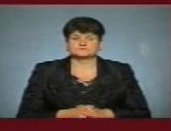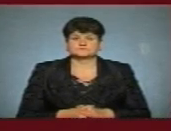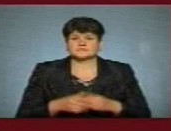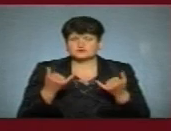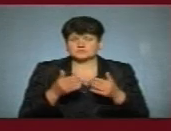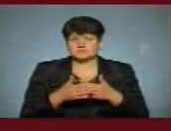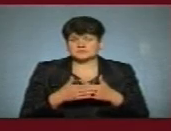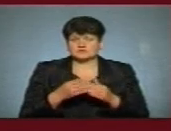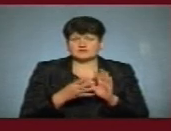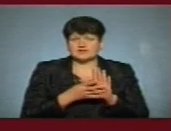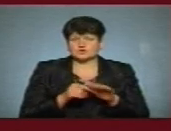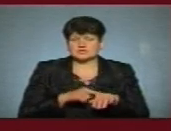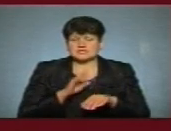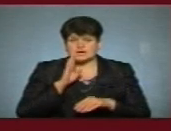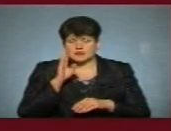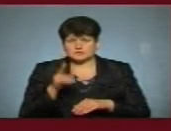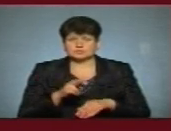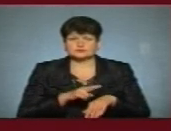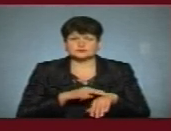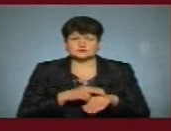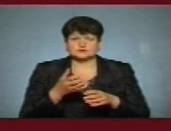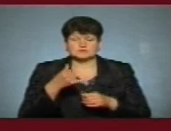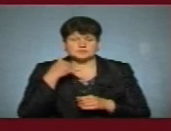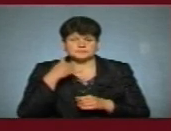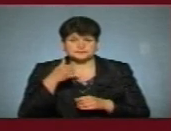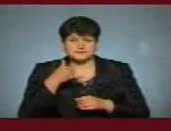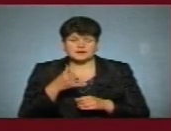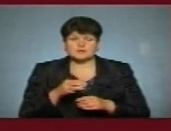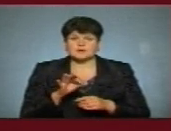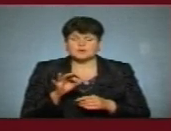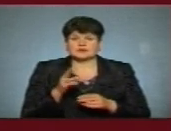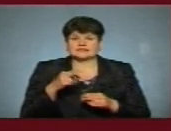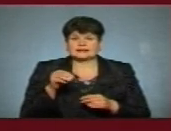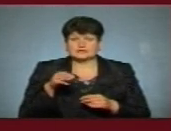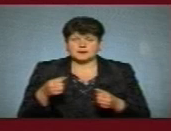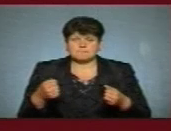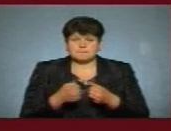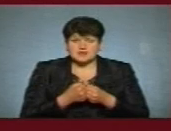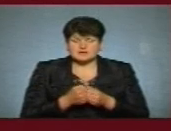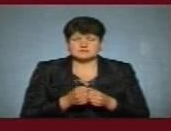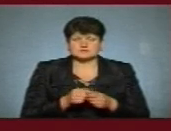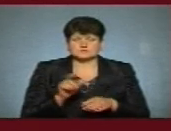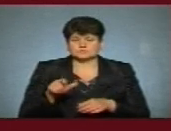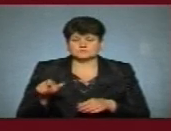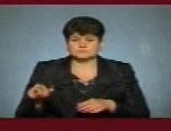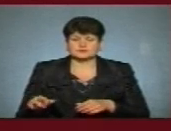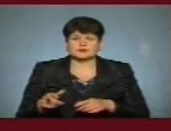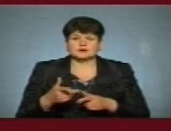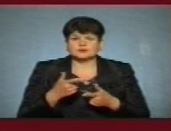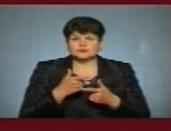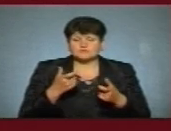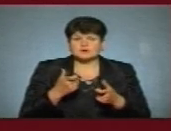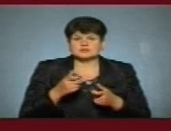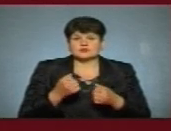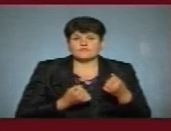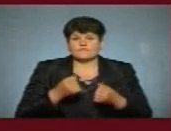Сьогодні близько 9 години ранку патрульні отримали повідомлення про ДТП з потерпілими на вулиці Руській. За попередньою інформацією, водій автомобіля